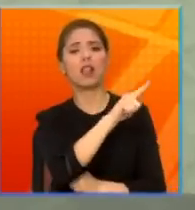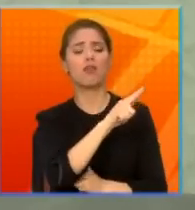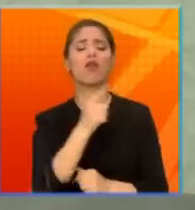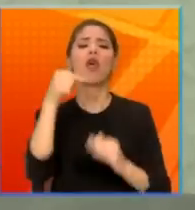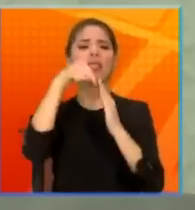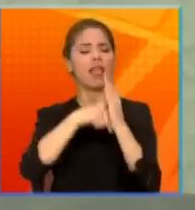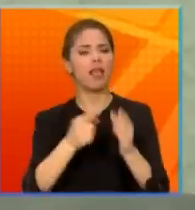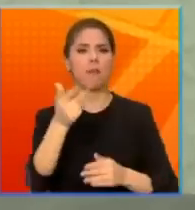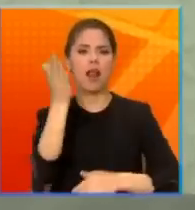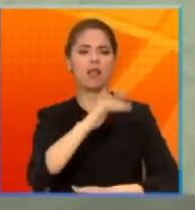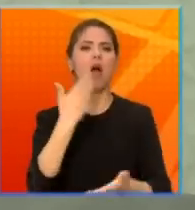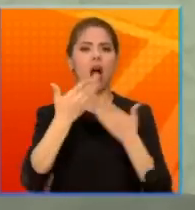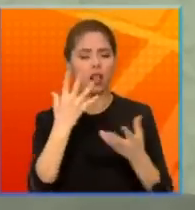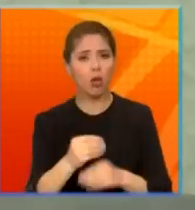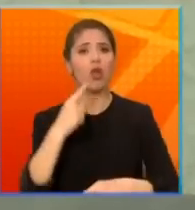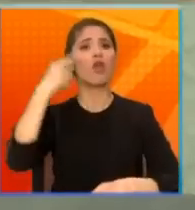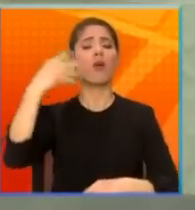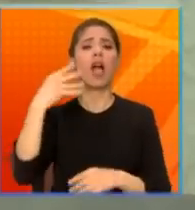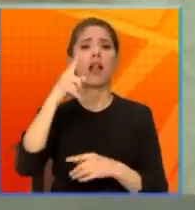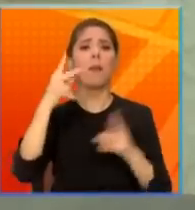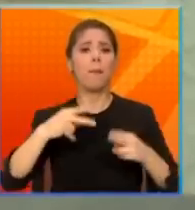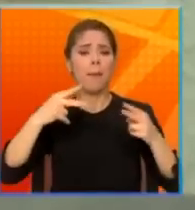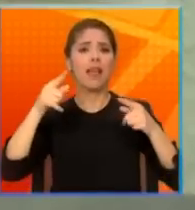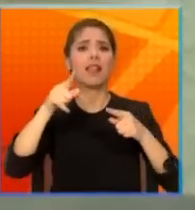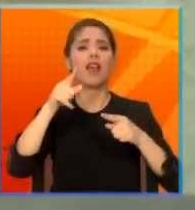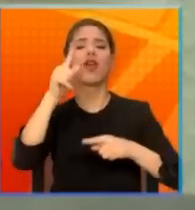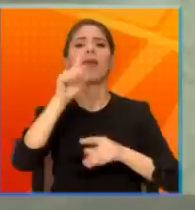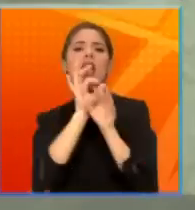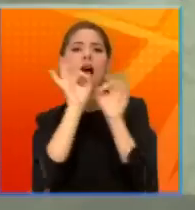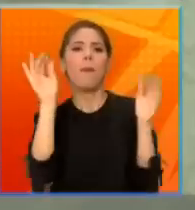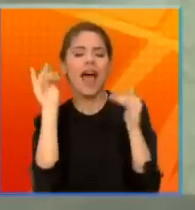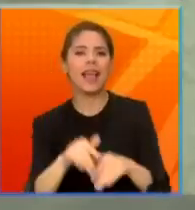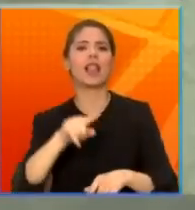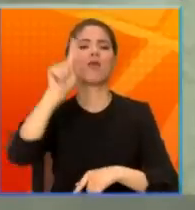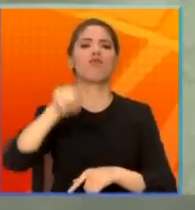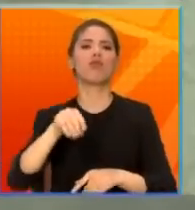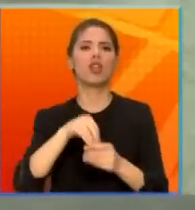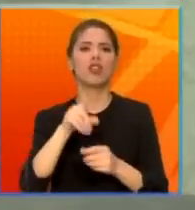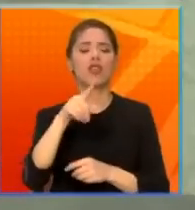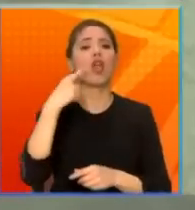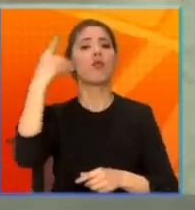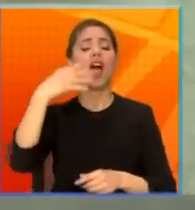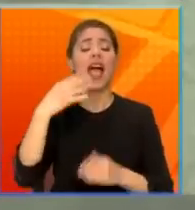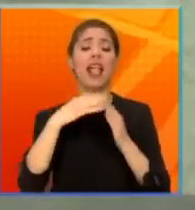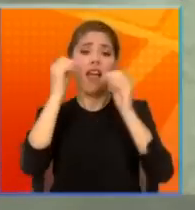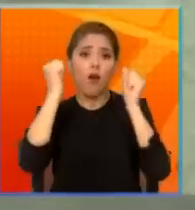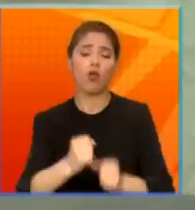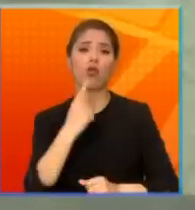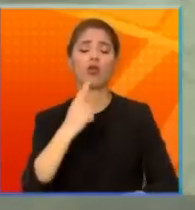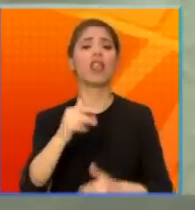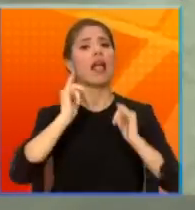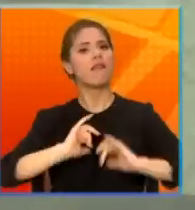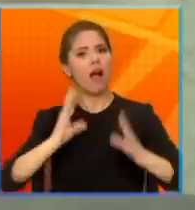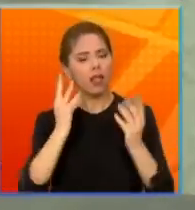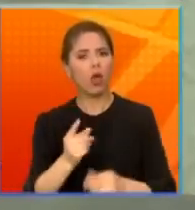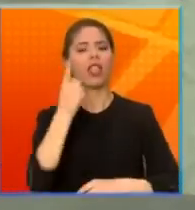detayları getireceğiz ekranlarınıza. Başkan Erdoğan'dan da bir mesaj, daha doğrusu bir çağrı geldi. Bugün Erdoğan da evde kalın dedi. Müsterih